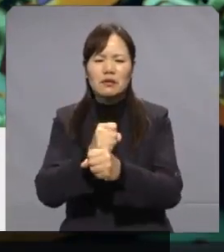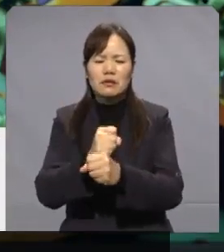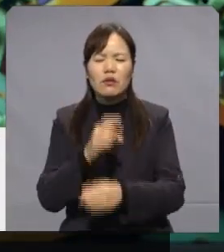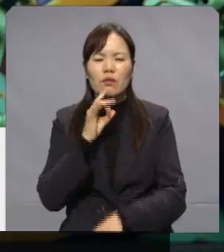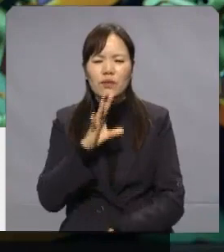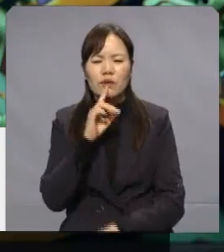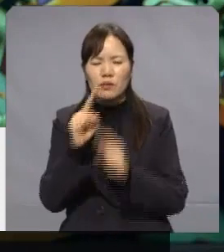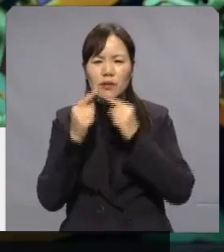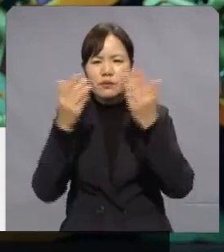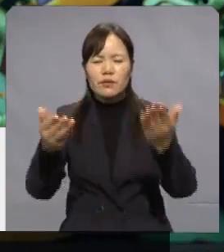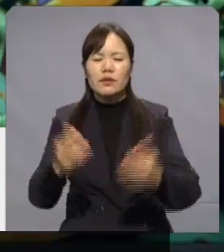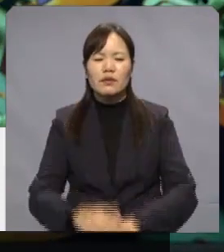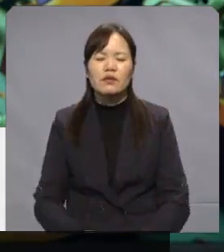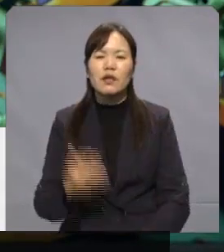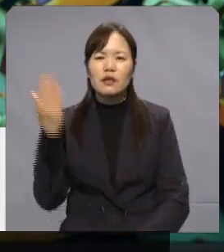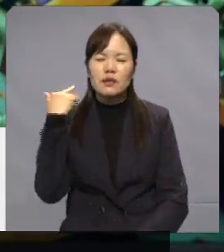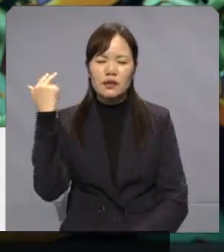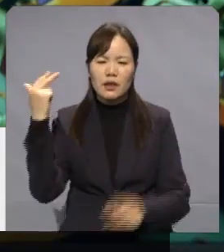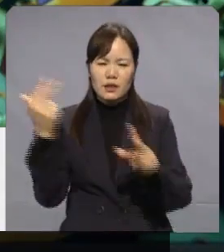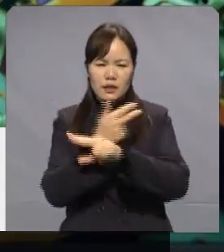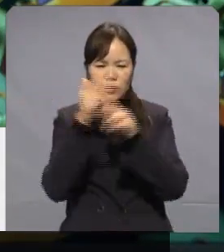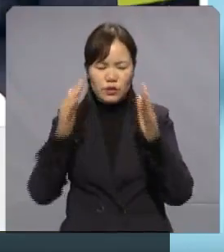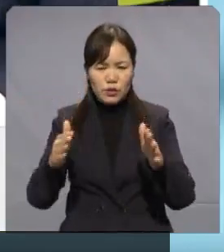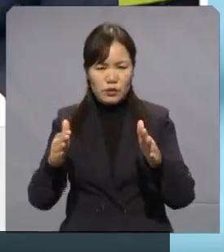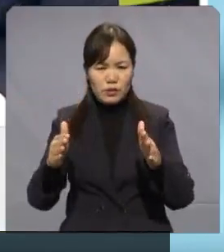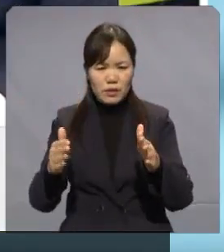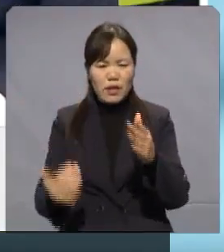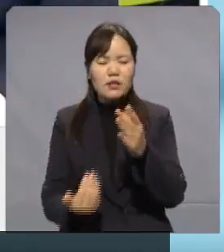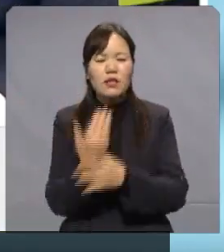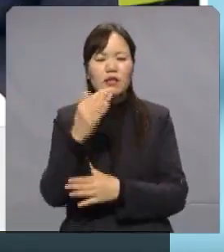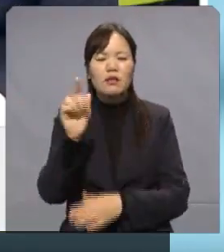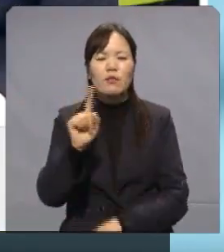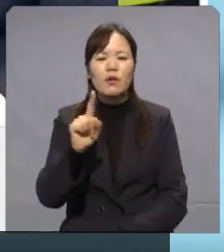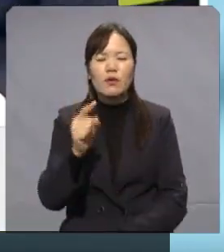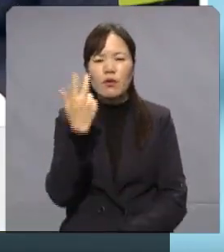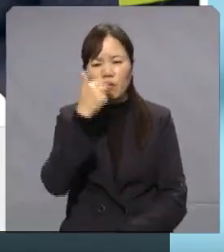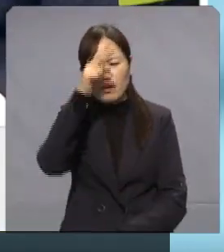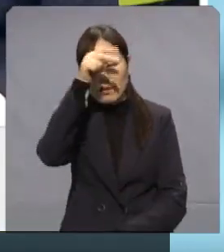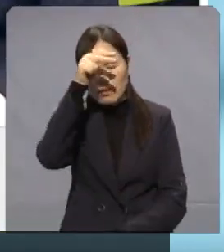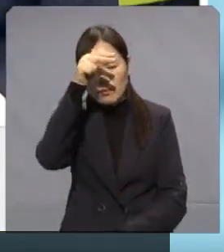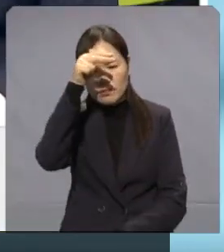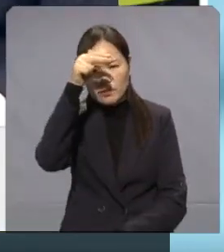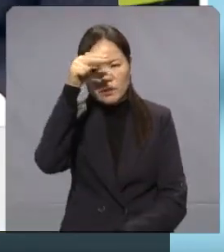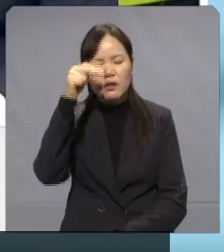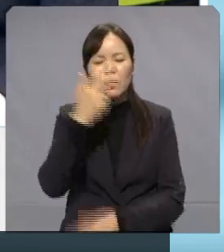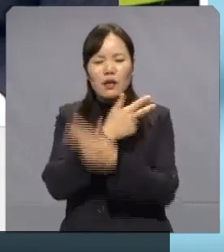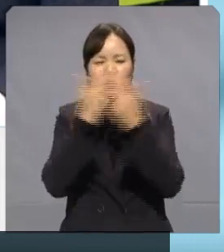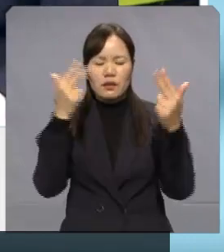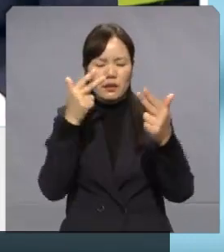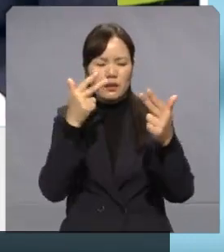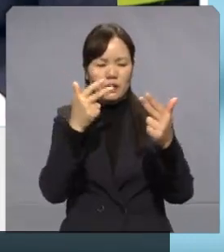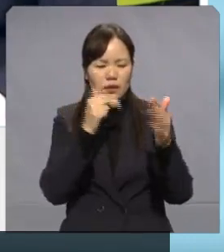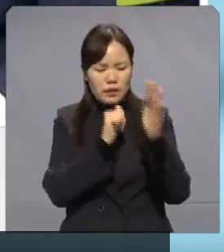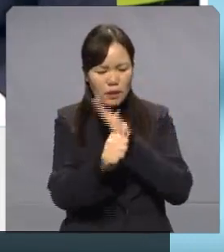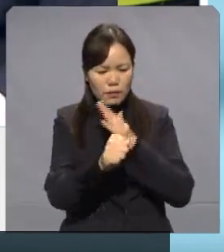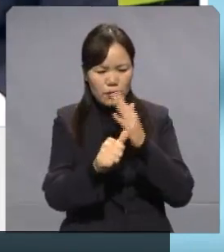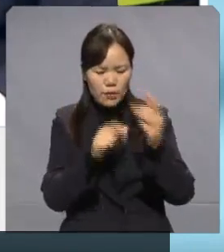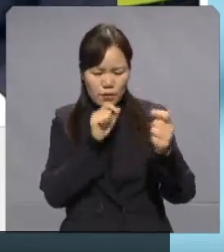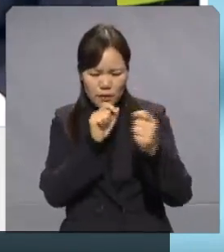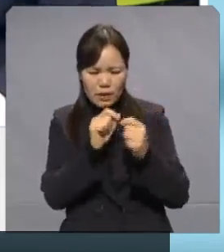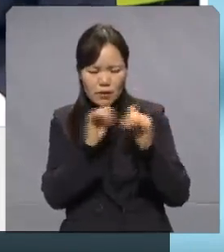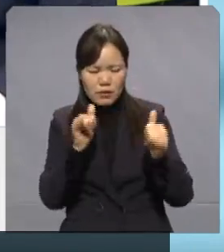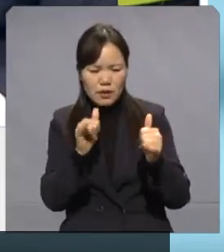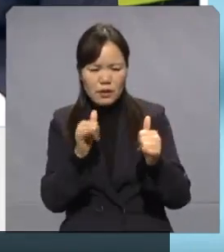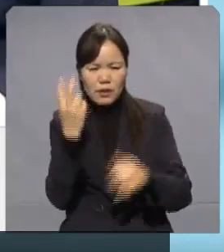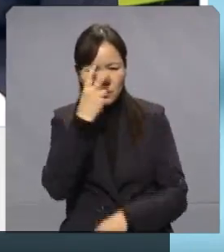드렸었습니다. 역시나 지난 일주일 사이에 무슨 일이 있었느냐? 검찰의 이재명 대표 측근에 대한 수사가 확대가